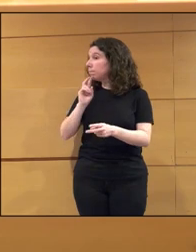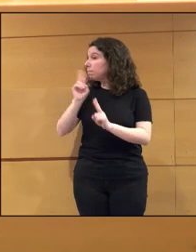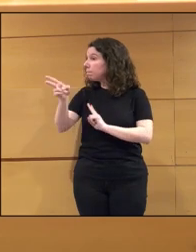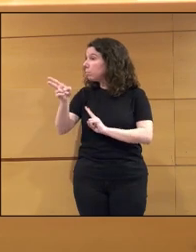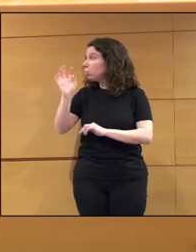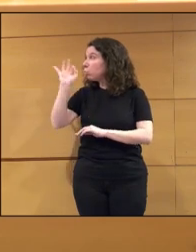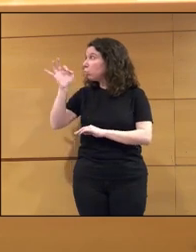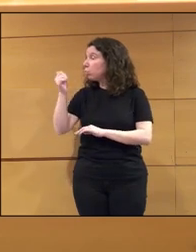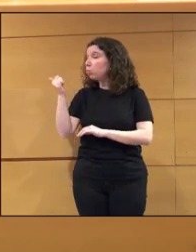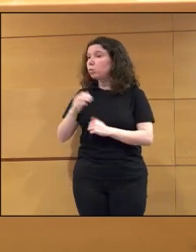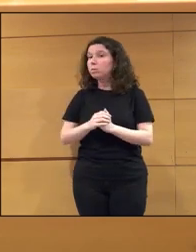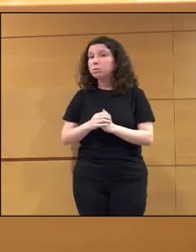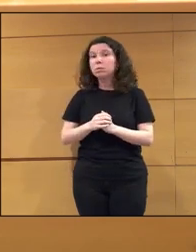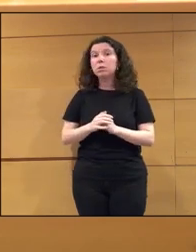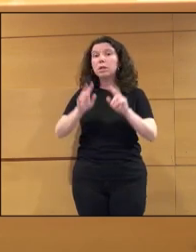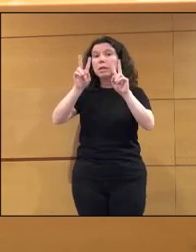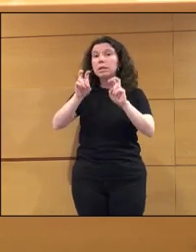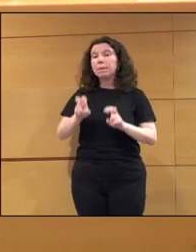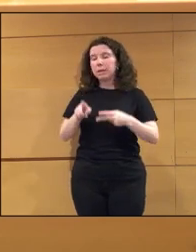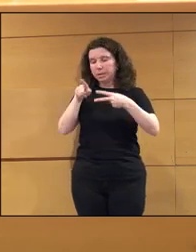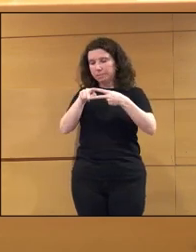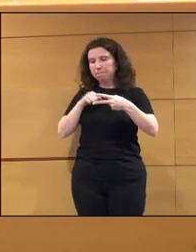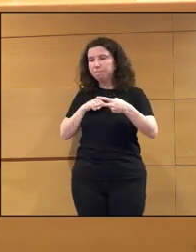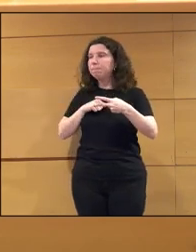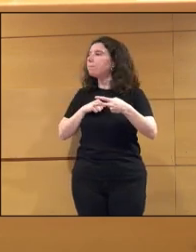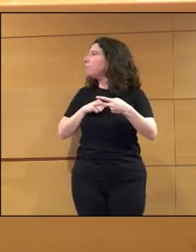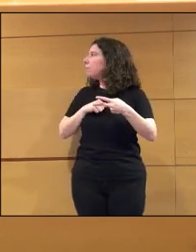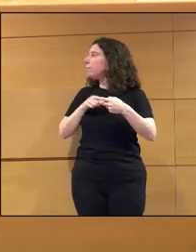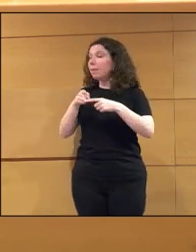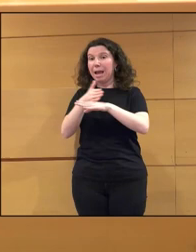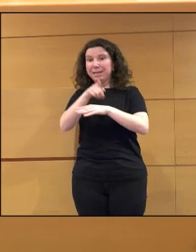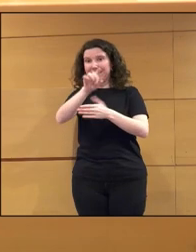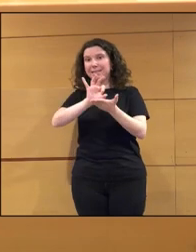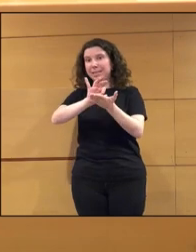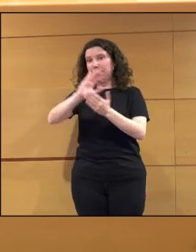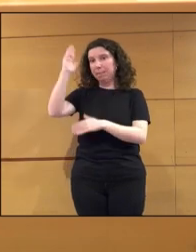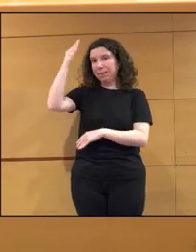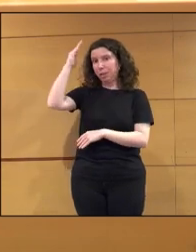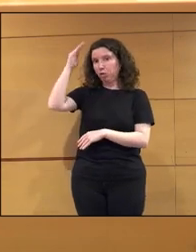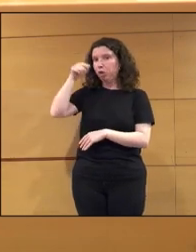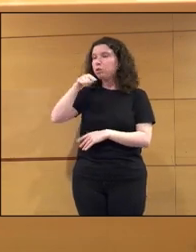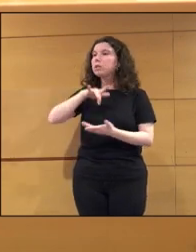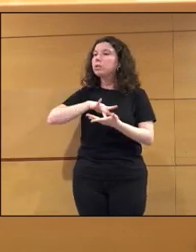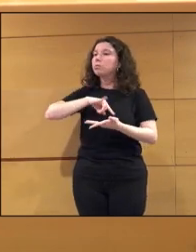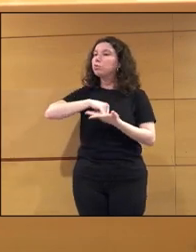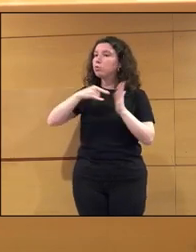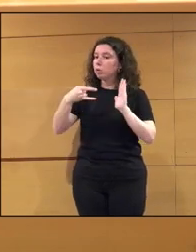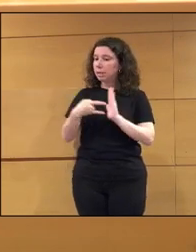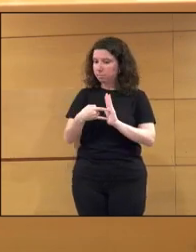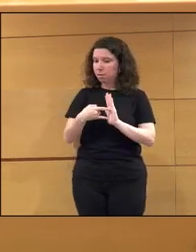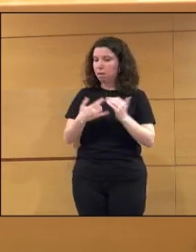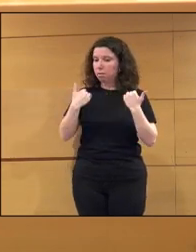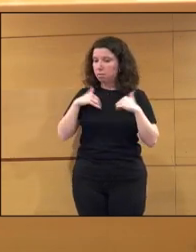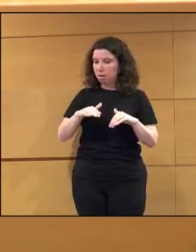Sí. Dos coses. Els que estem al Servei Meteorològic, tenim un projecte que és